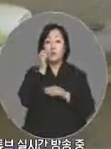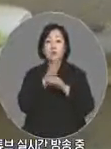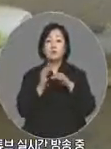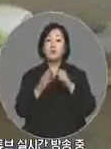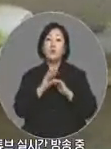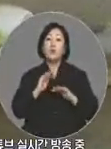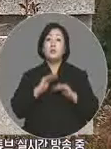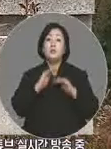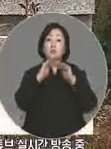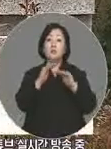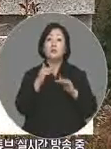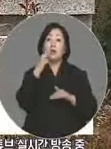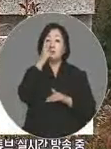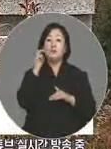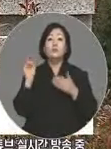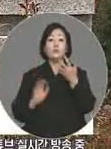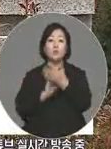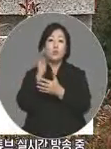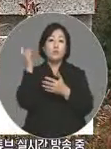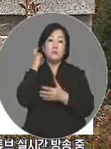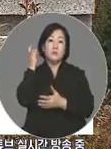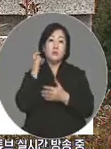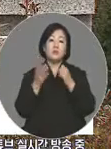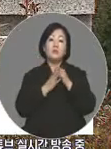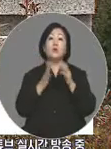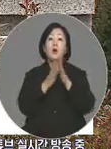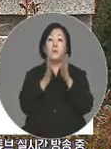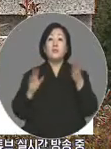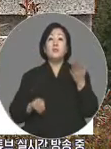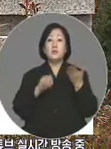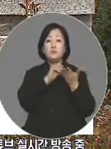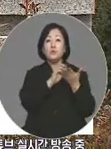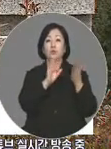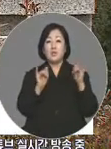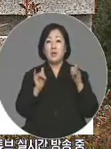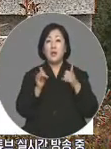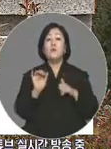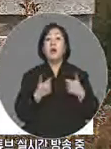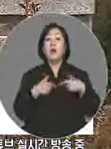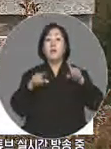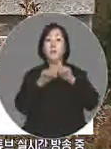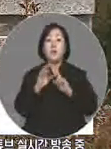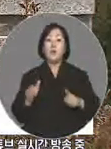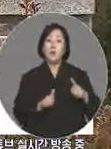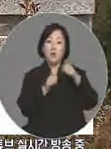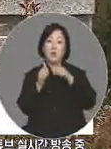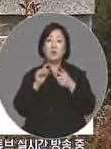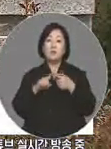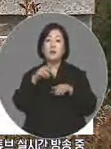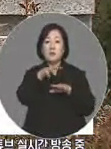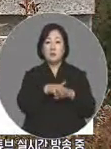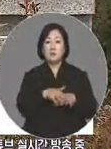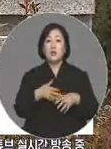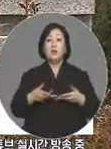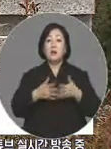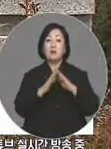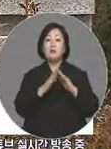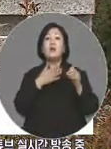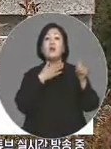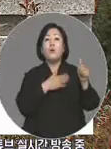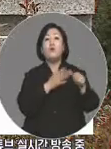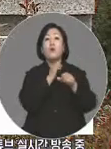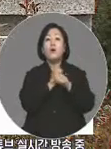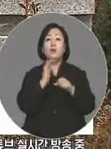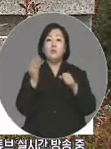층간소음 관리위원회나 이런 것들은 이제 그 아파트 입주자의 대표회의에서 설치하고 운영하도록 권고할 수 있다는